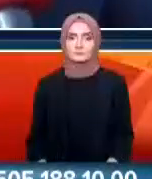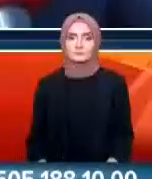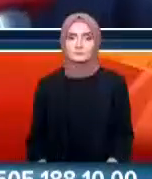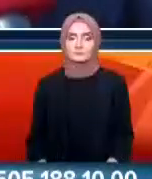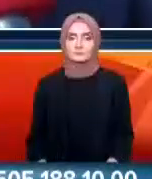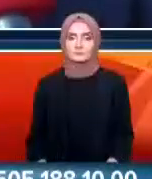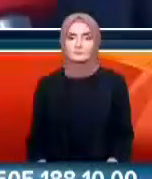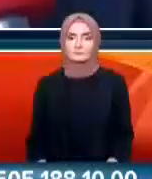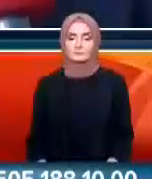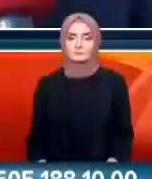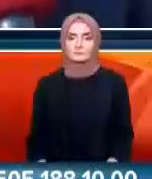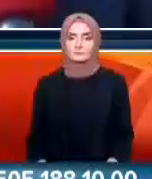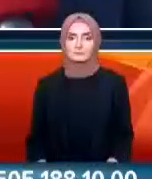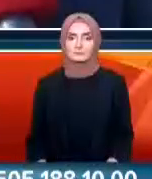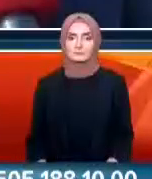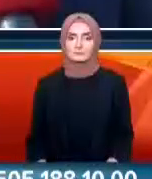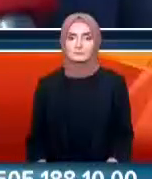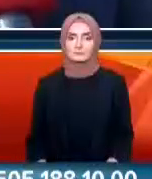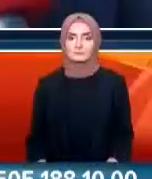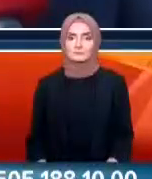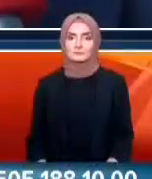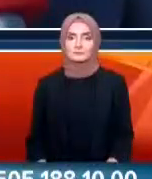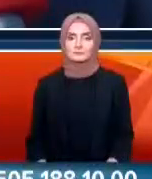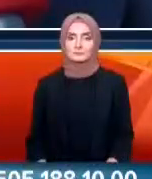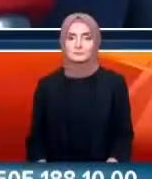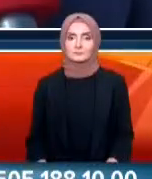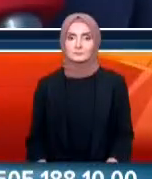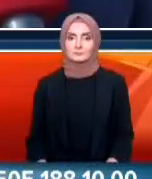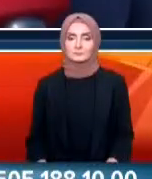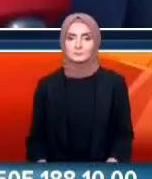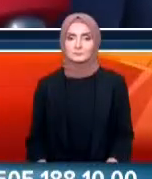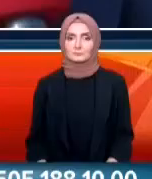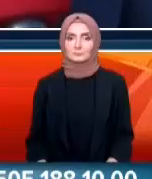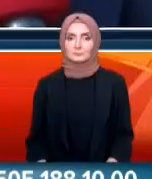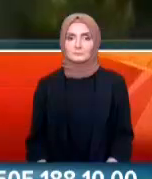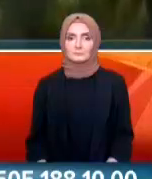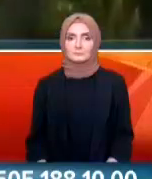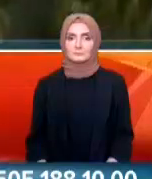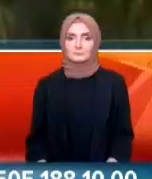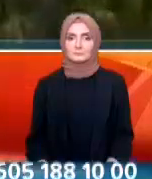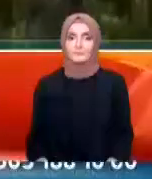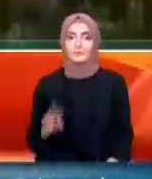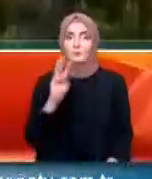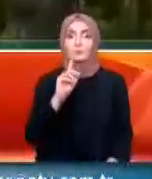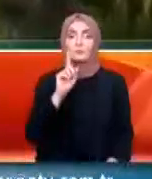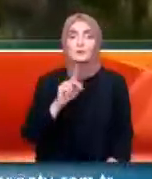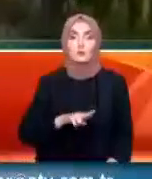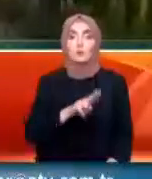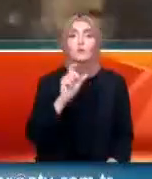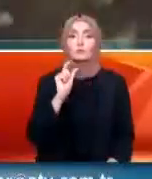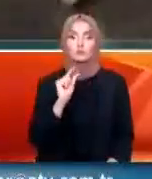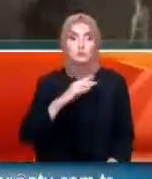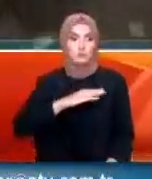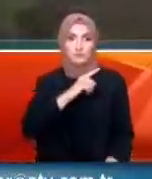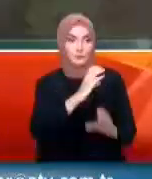ağır. 5 vatandaşımız vefat etmiş durumda. Bunlardan bir tanesi de şoför. 31 yolcunun bulunduğu